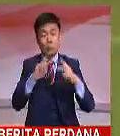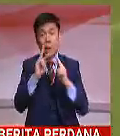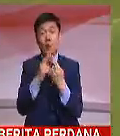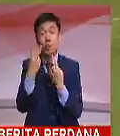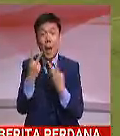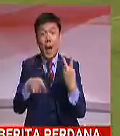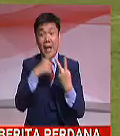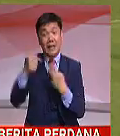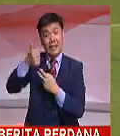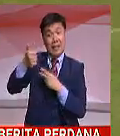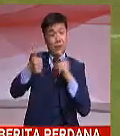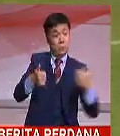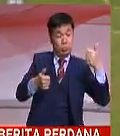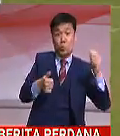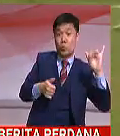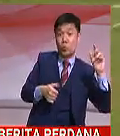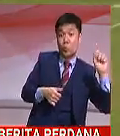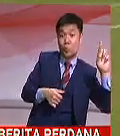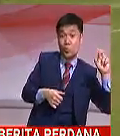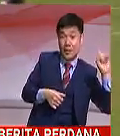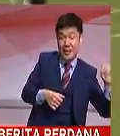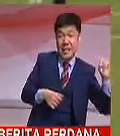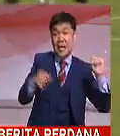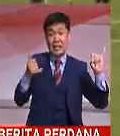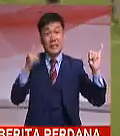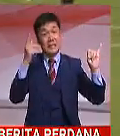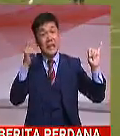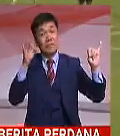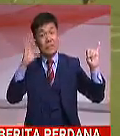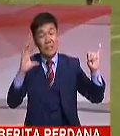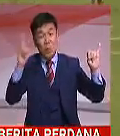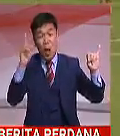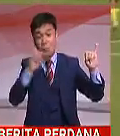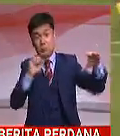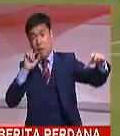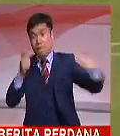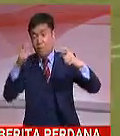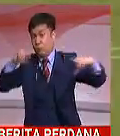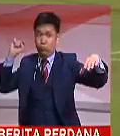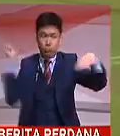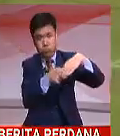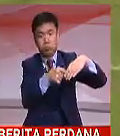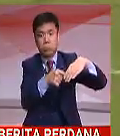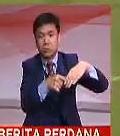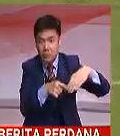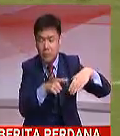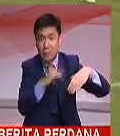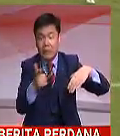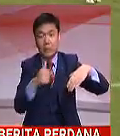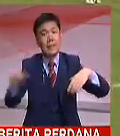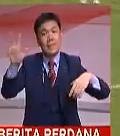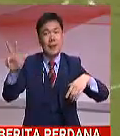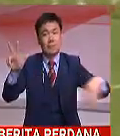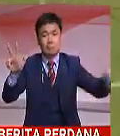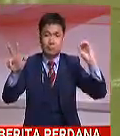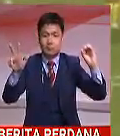dibawah pimpinan Yusri celah mengatur permainan Yes Idul terus mencuri peluang dari jaringan pantas farizon marzali pagi